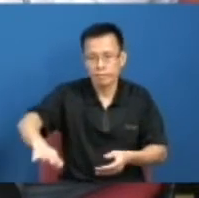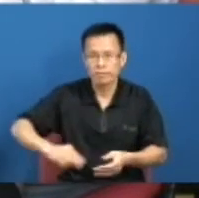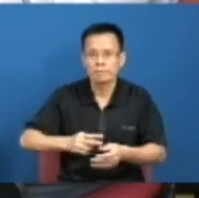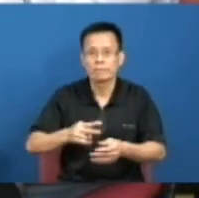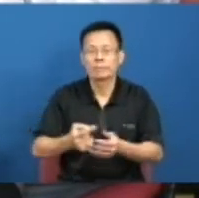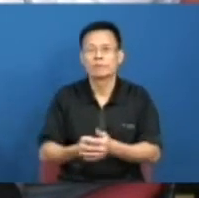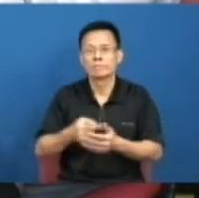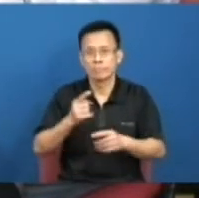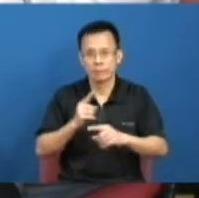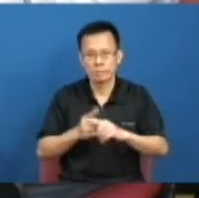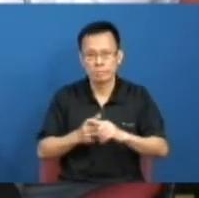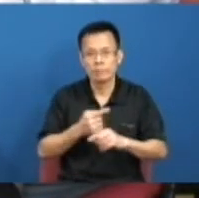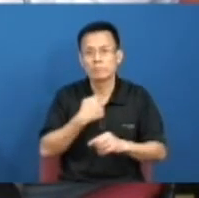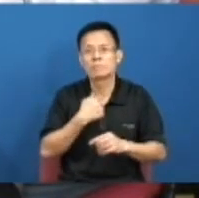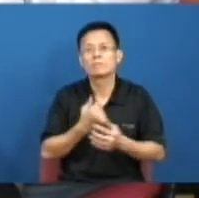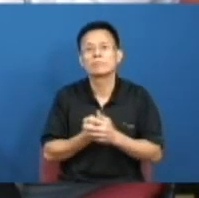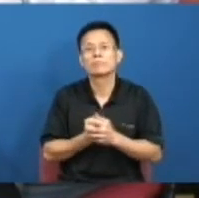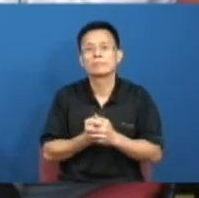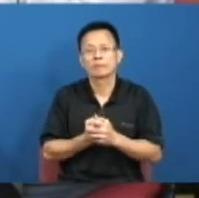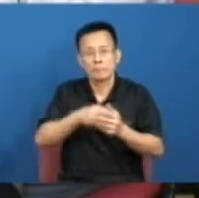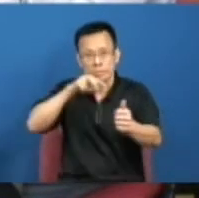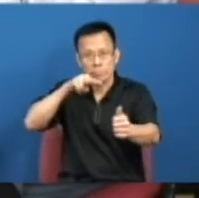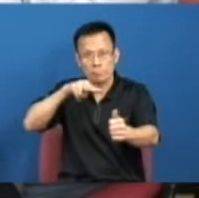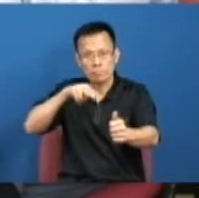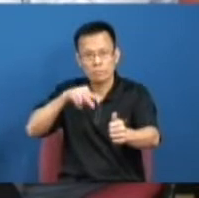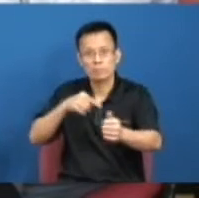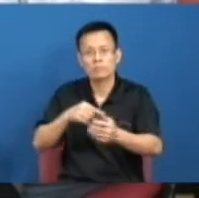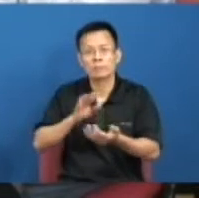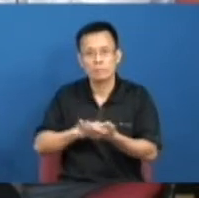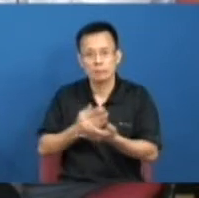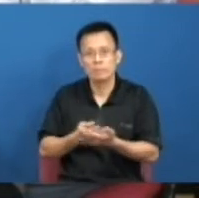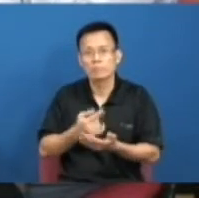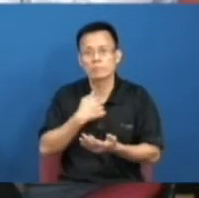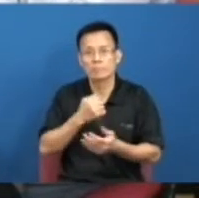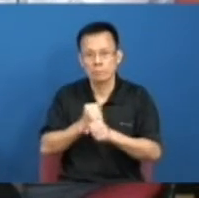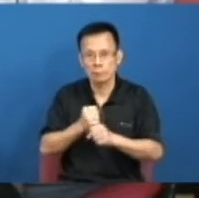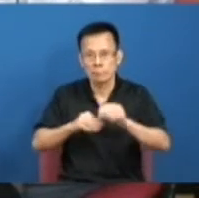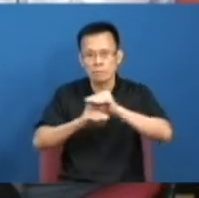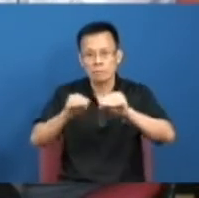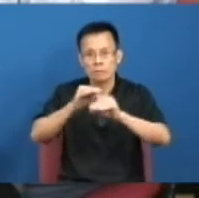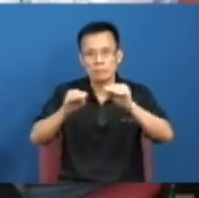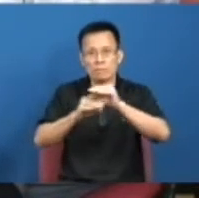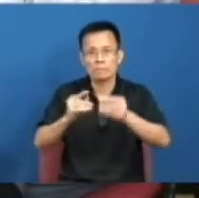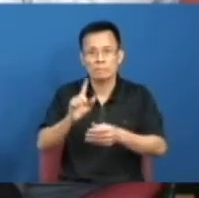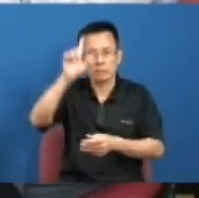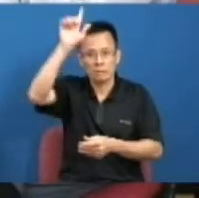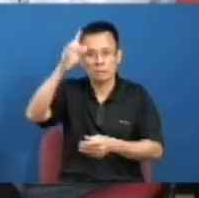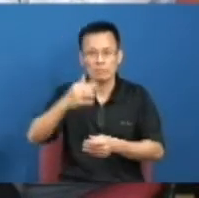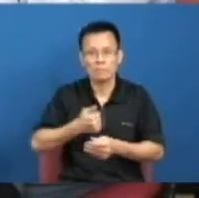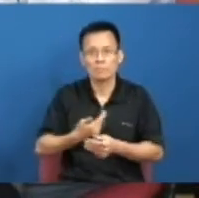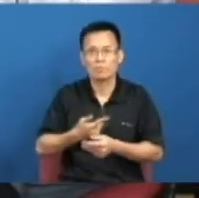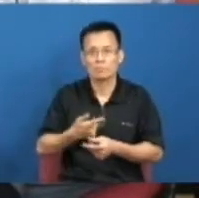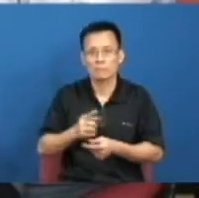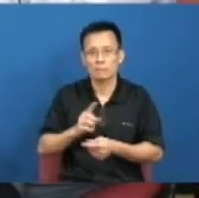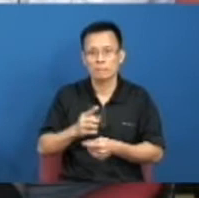這個是當然要監察那些人，但是也要做工程那些 上級呢，那些